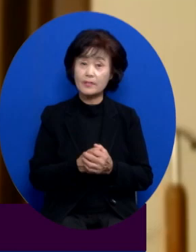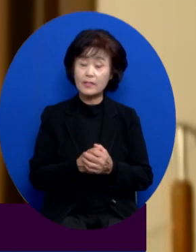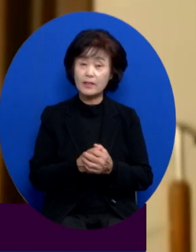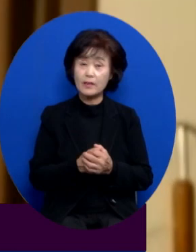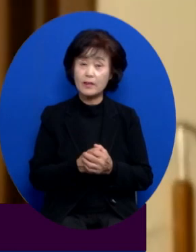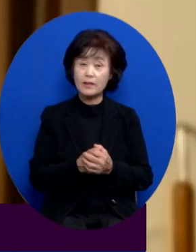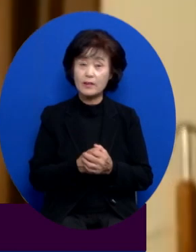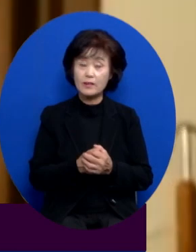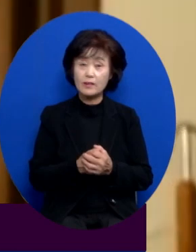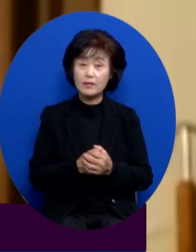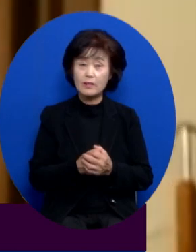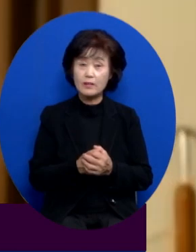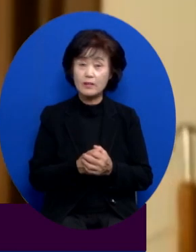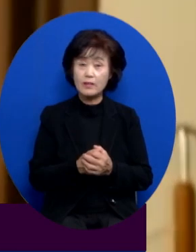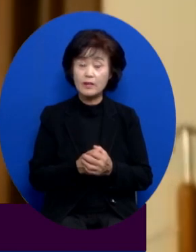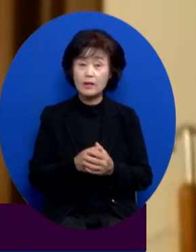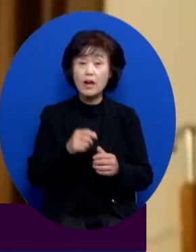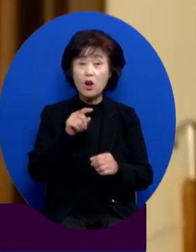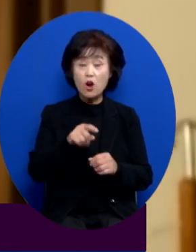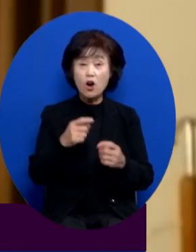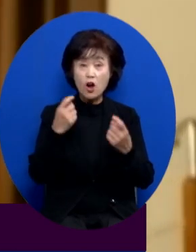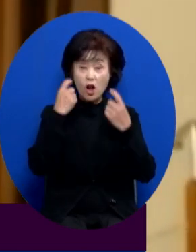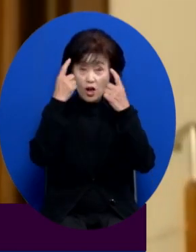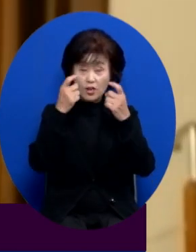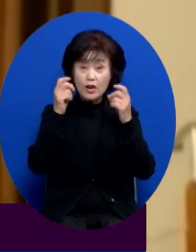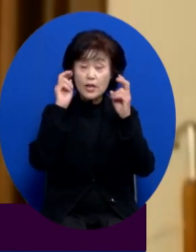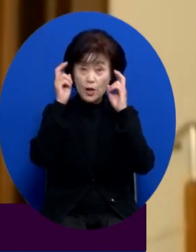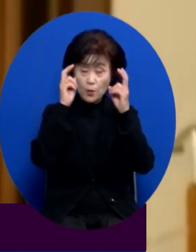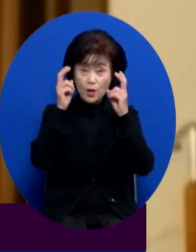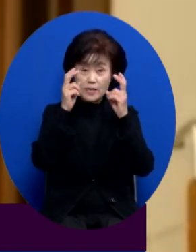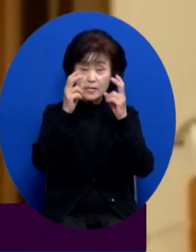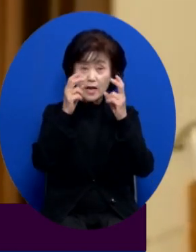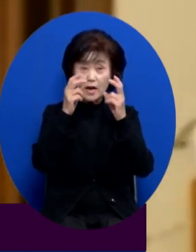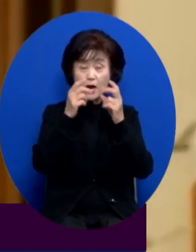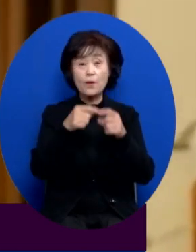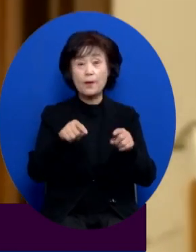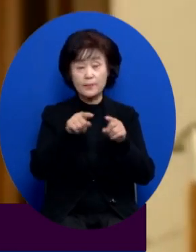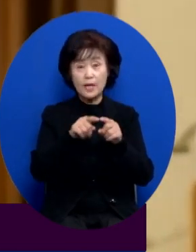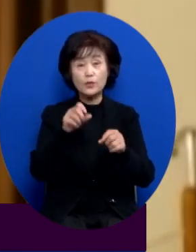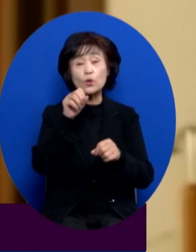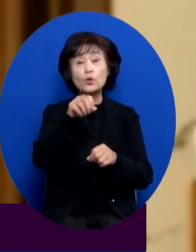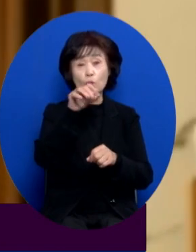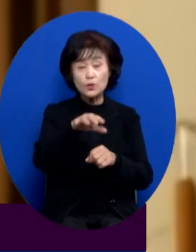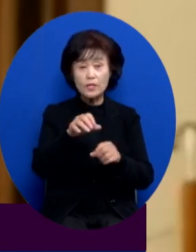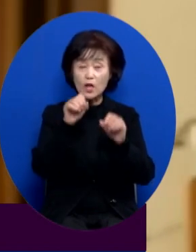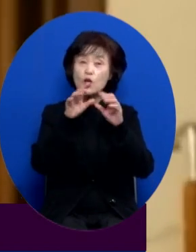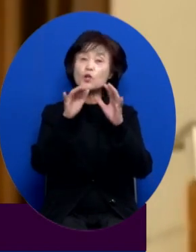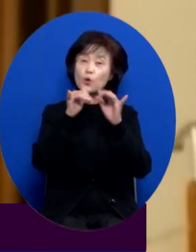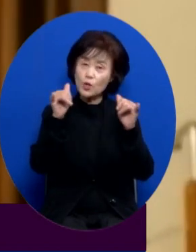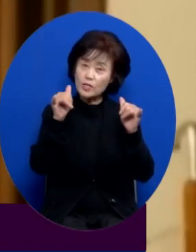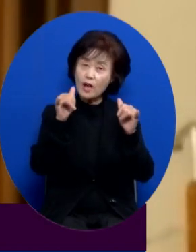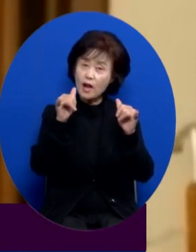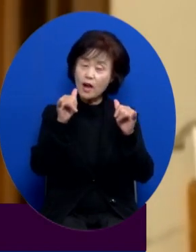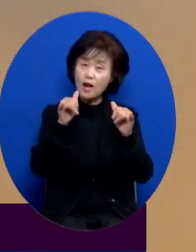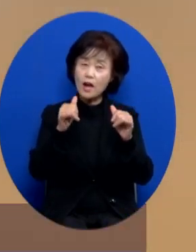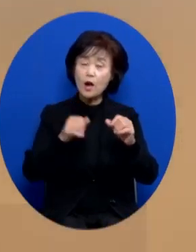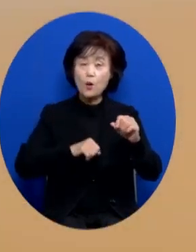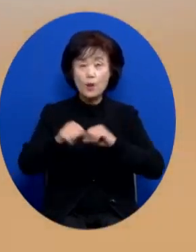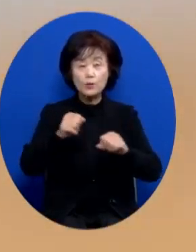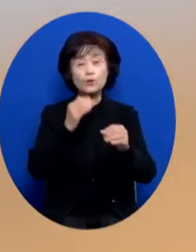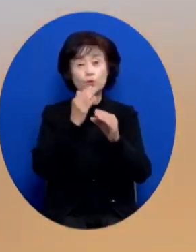여행사하고 그 현지 여행사를 하시는 분들 중에 이제 선교사를 지원하시는 분도 계시고 그러기 때문에 현지